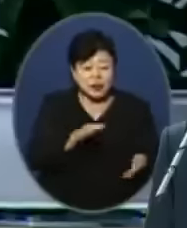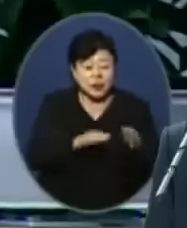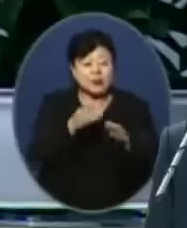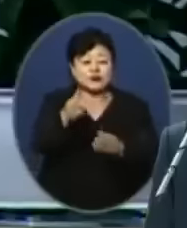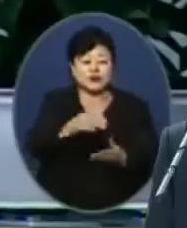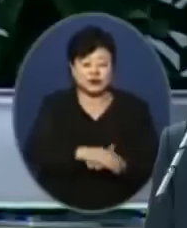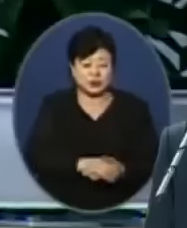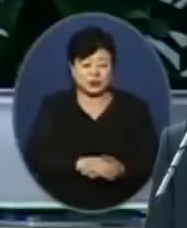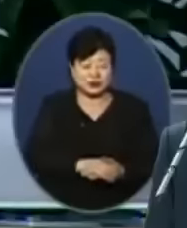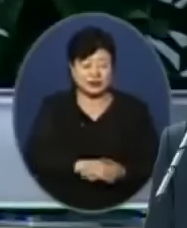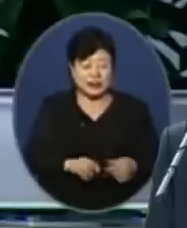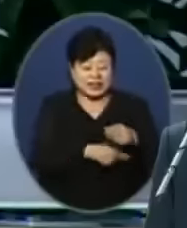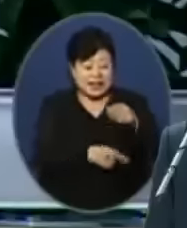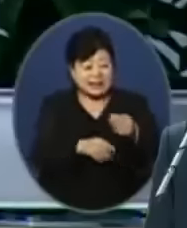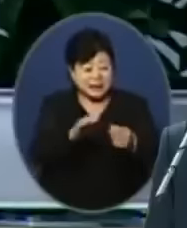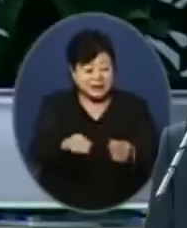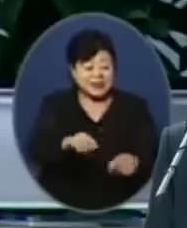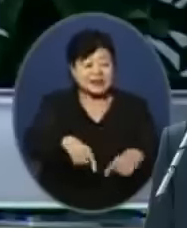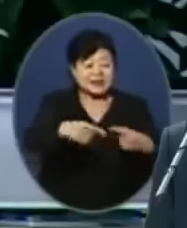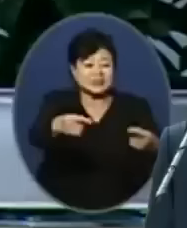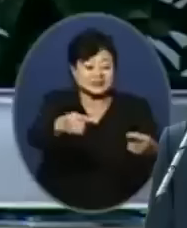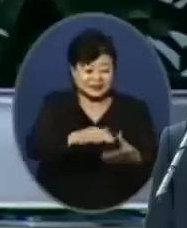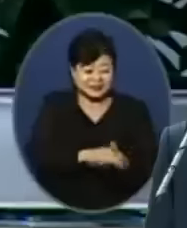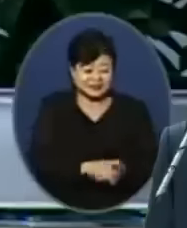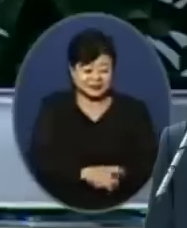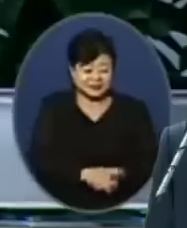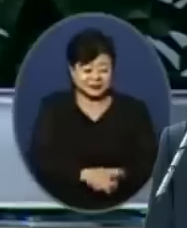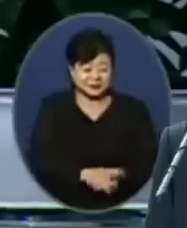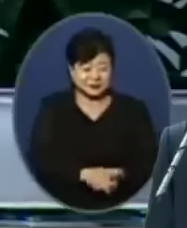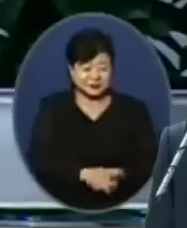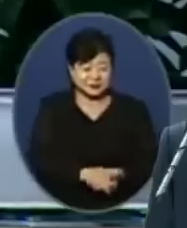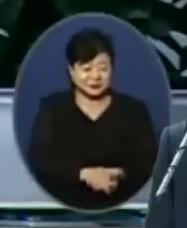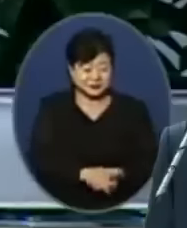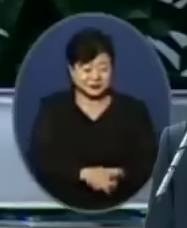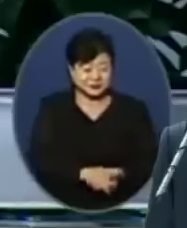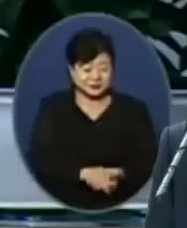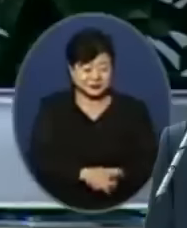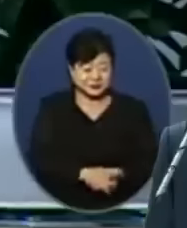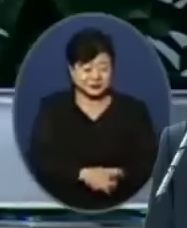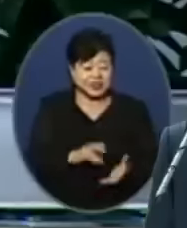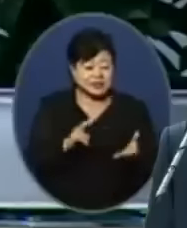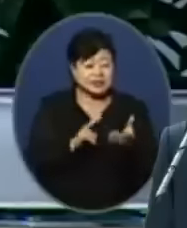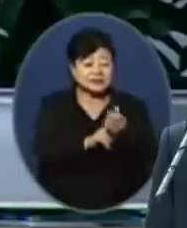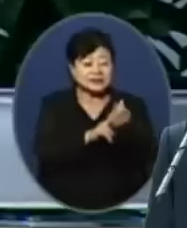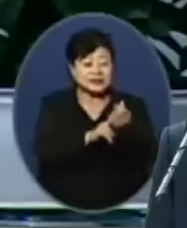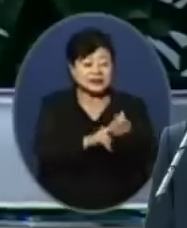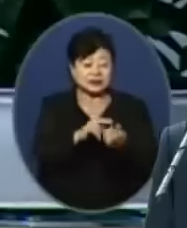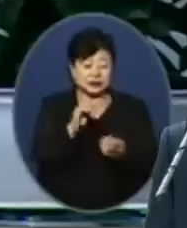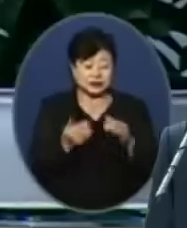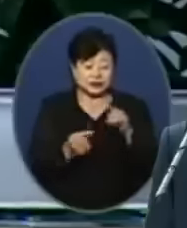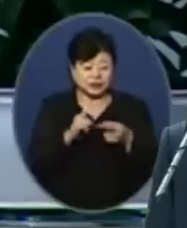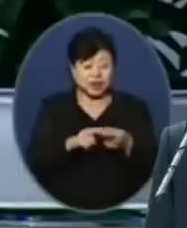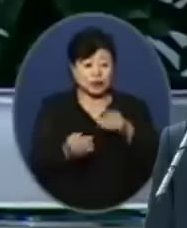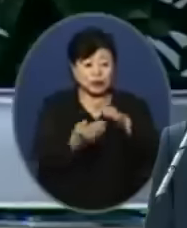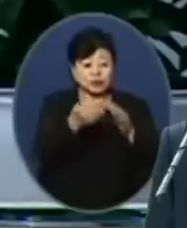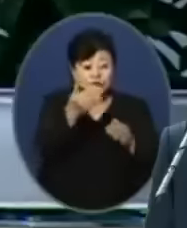덮어주시고 그 날개 밑에 있기 때문에 괜찮다. 그 기적대로 이루어지는 것입니다.